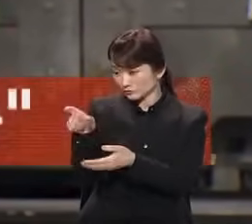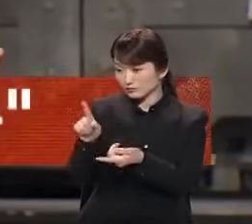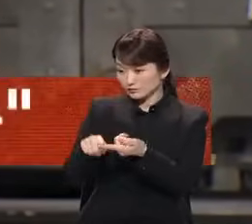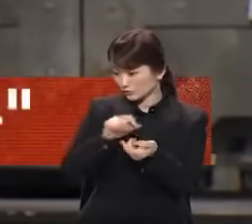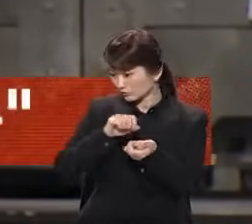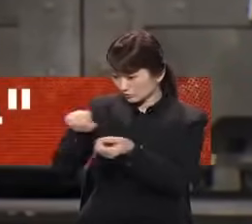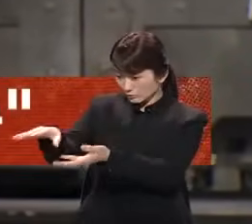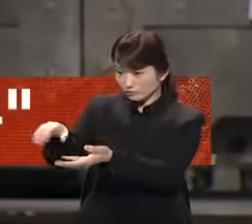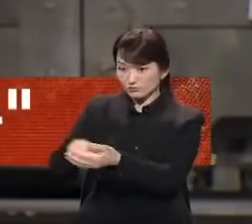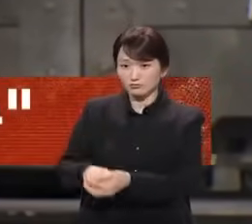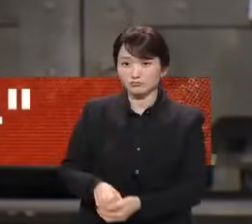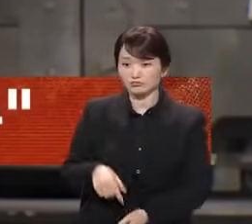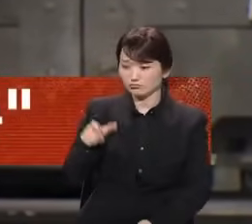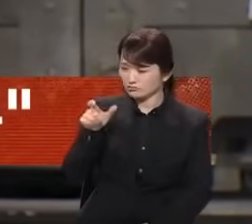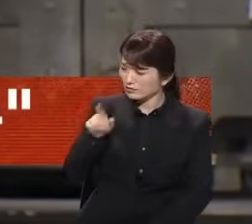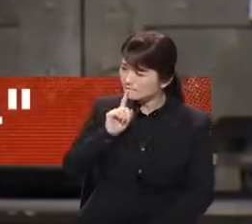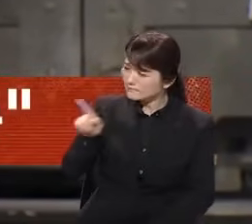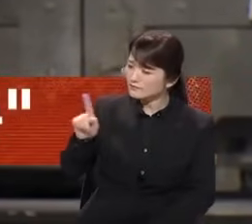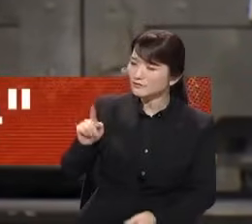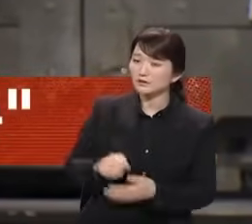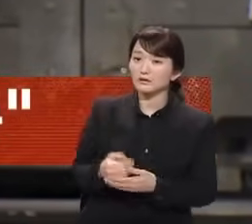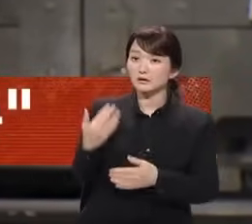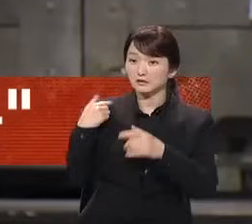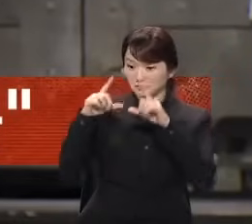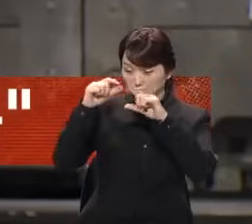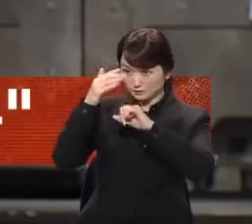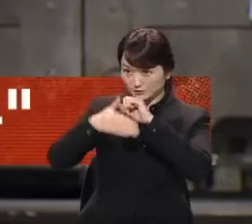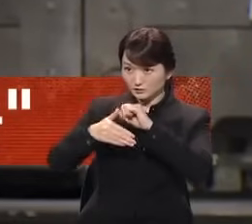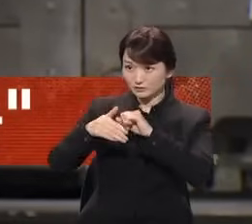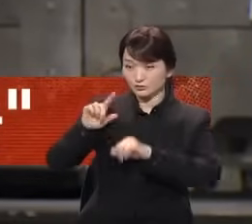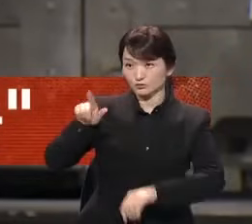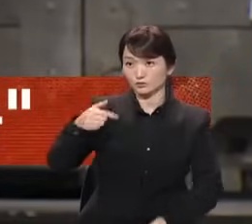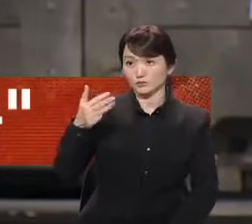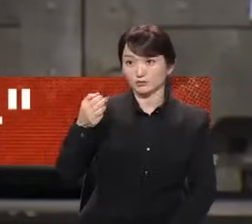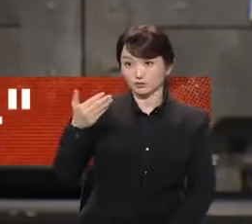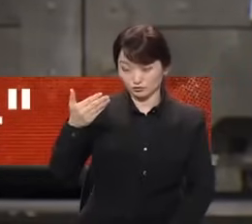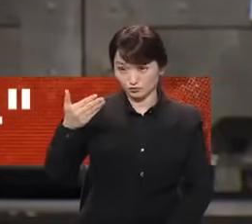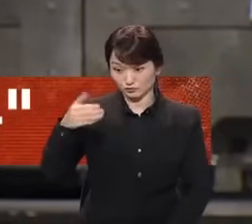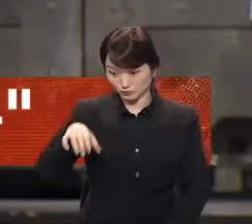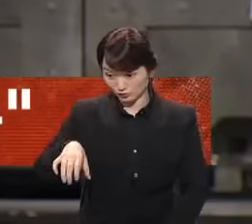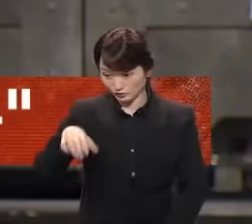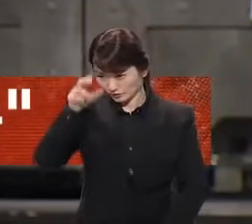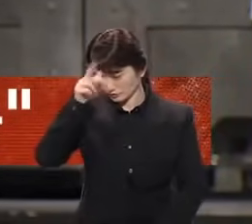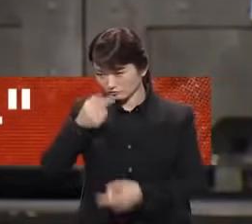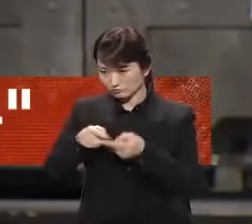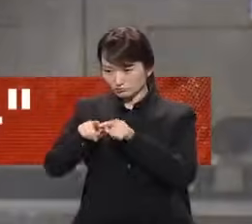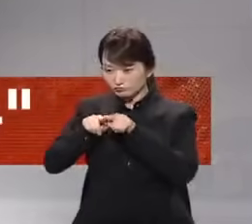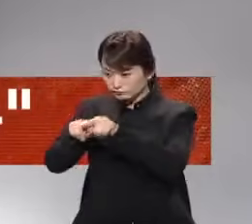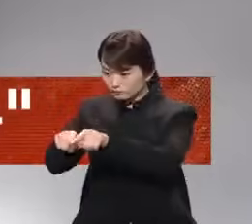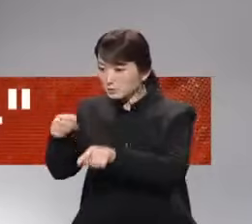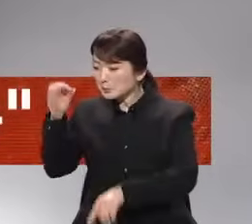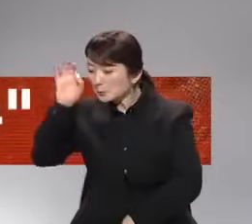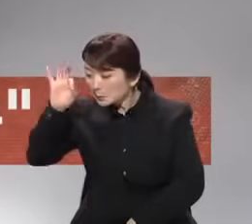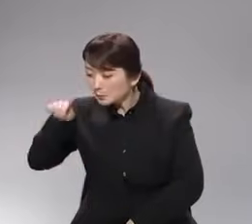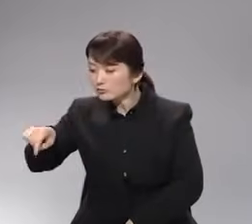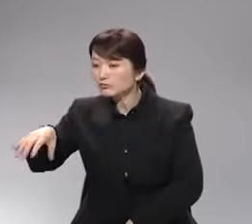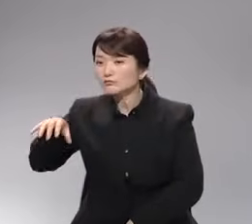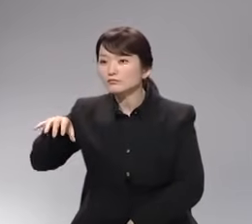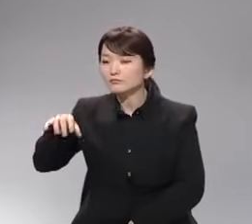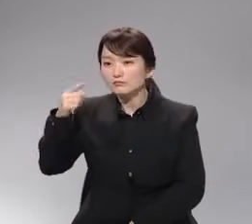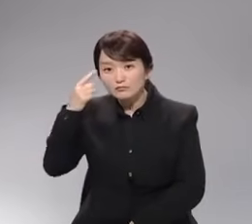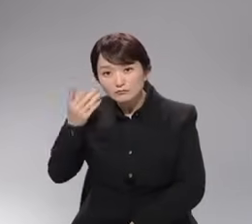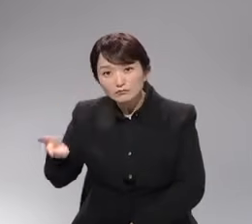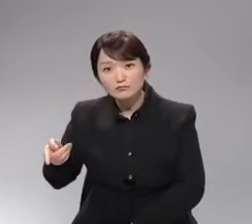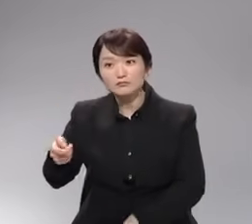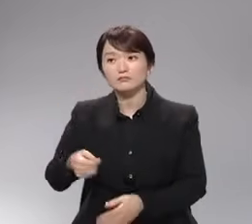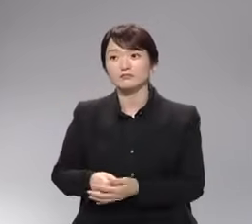저렇게까지 강하게 나오니까 조금 전에 사진에 본 그 689번지에 경찰하고 같이 찾아가 봤답니다. 그래서 거기 사시는 분들한테 물어봤더니